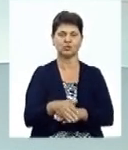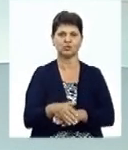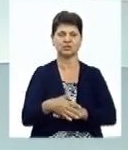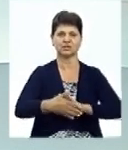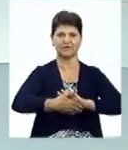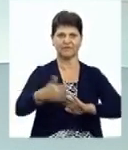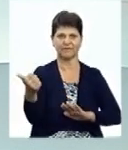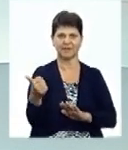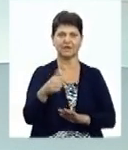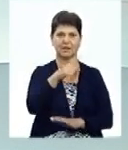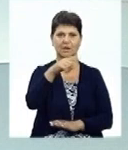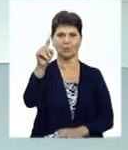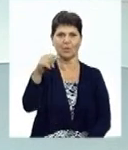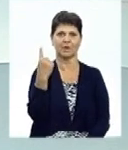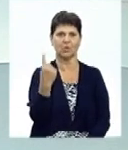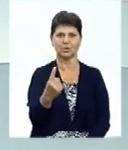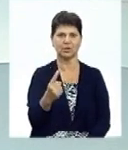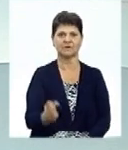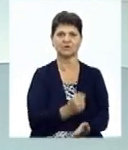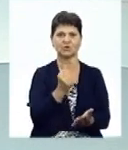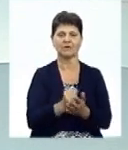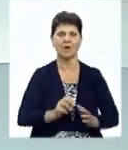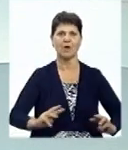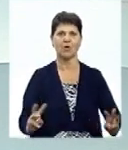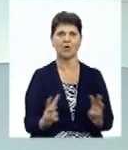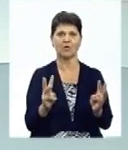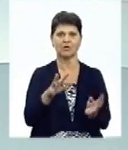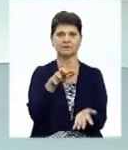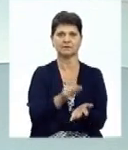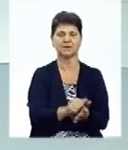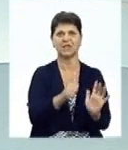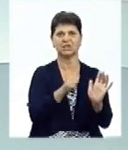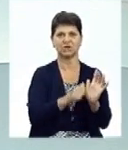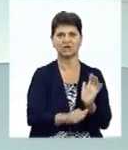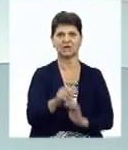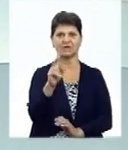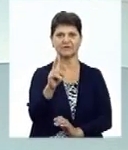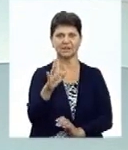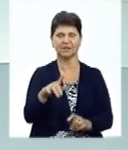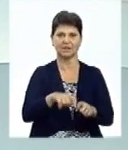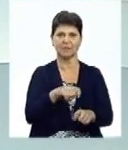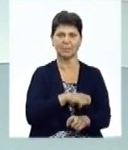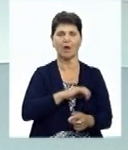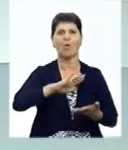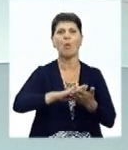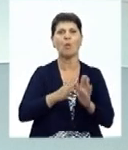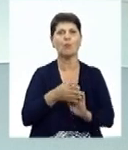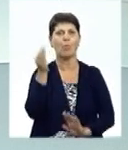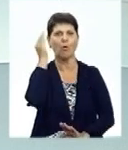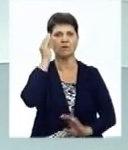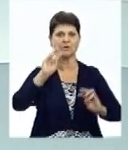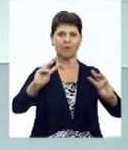пожежної частини номер 1 міста Вінниці встановили, що вогнем охоплено 60 квадратних метрів. Умовну пожежу вдалося